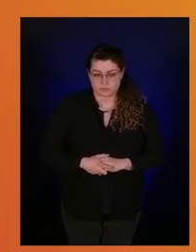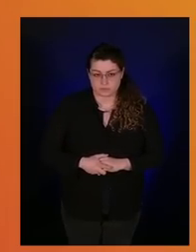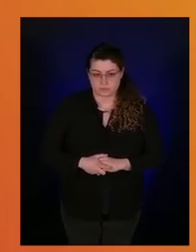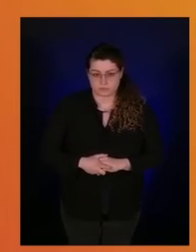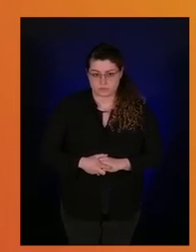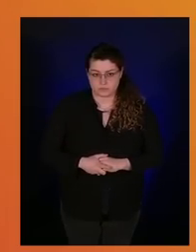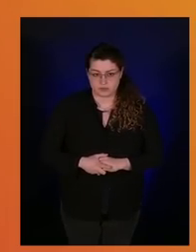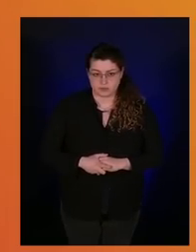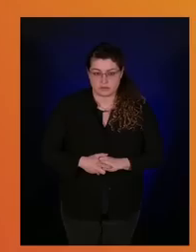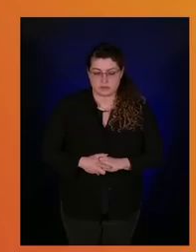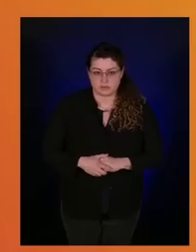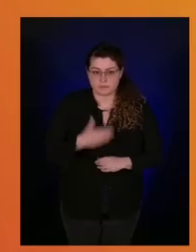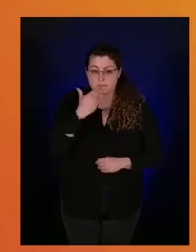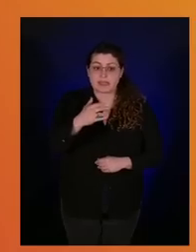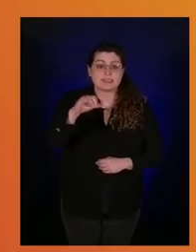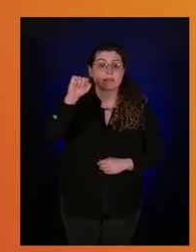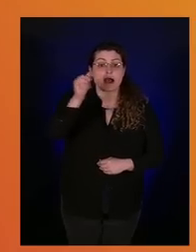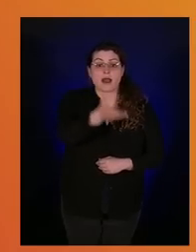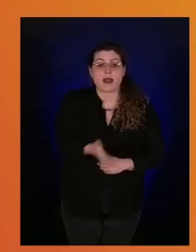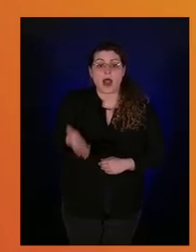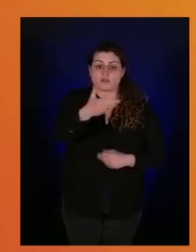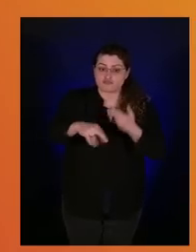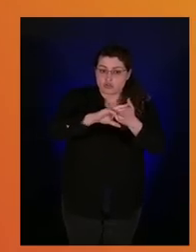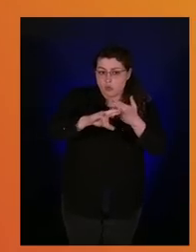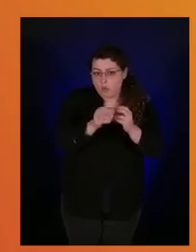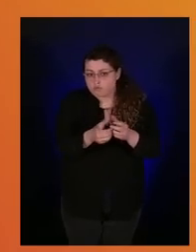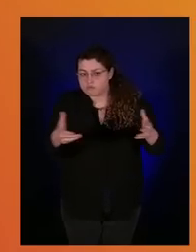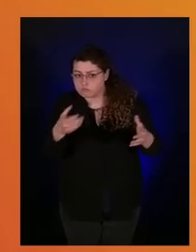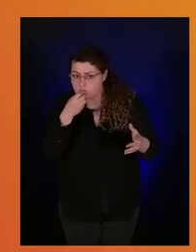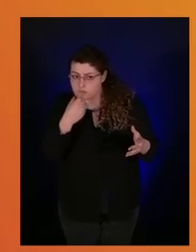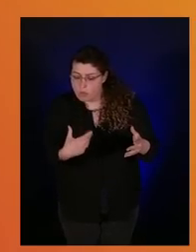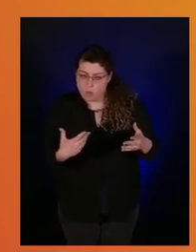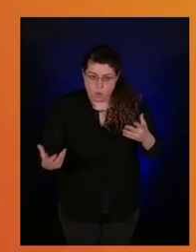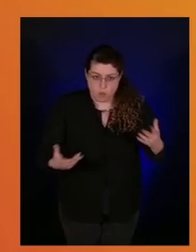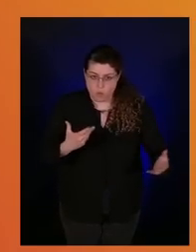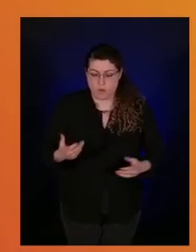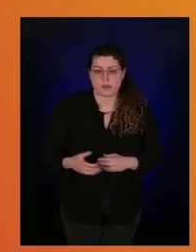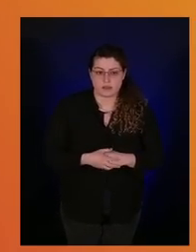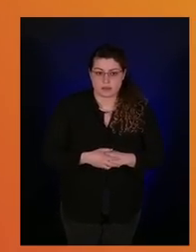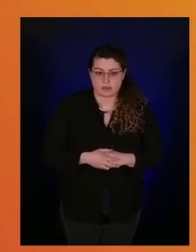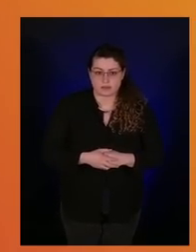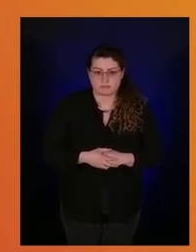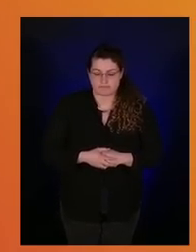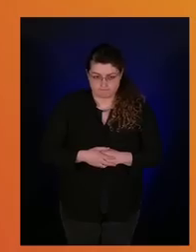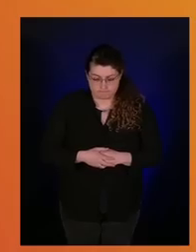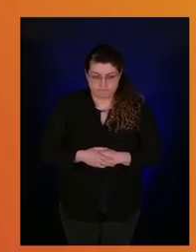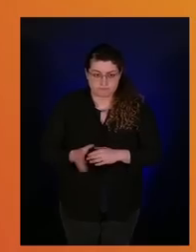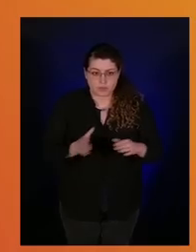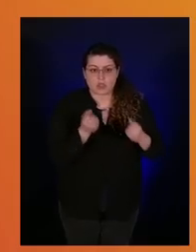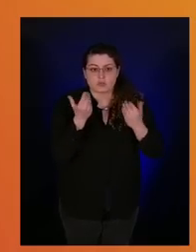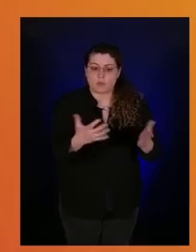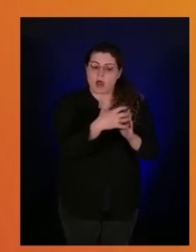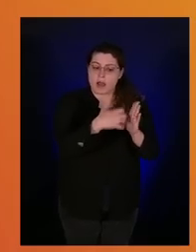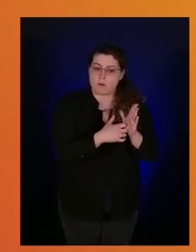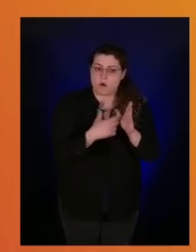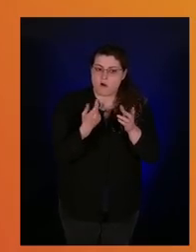Merci, merci les camarades. Vous avez apporté un certain nombre de réponses aux questions qui ont été posées. Je vous propose qu'on passe au vote du rapport